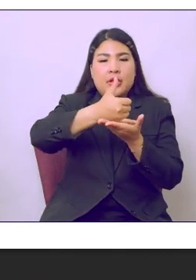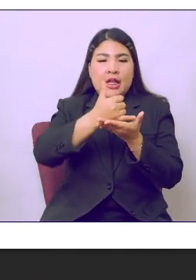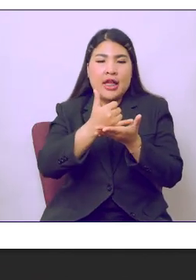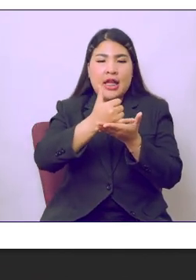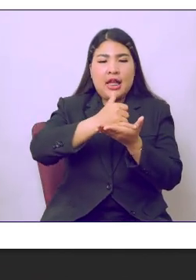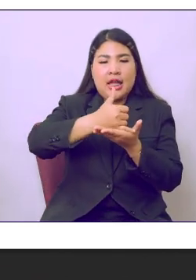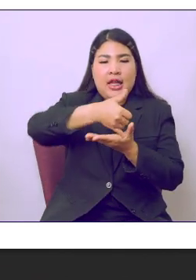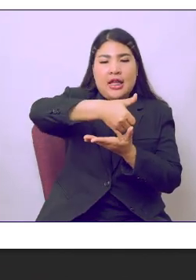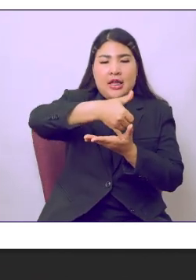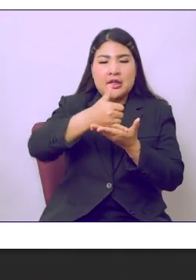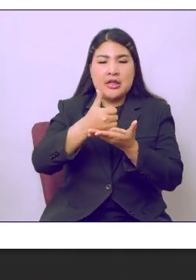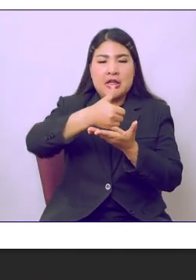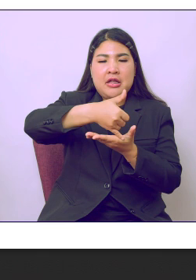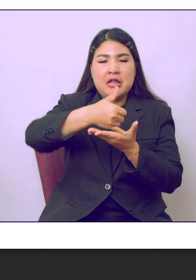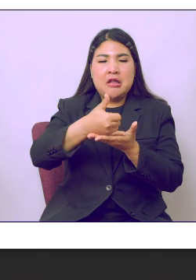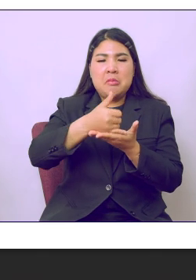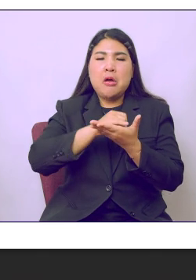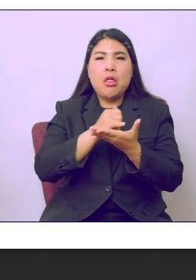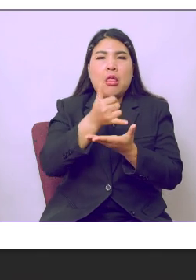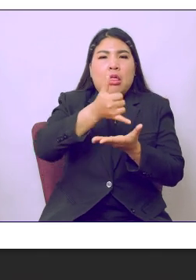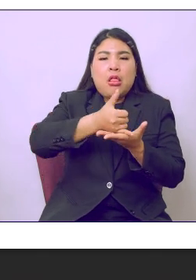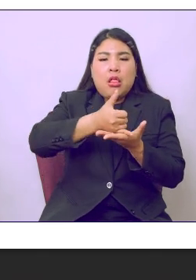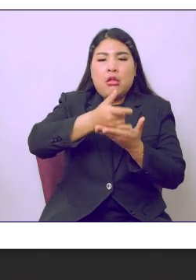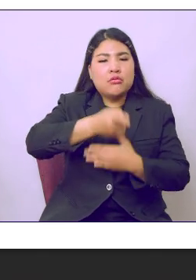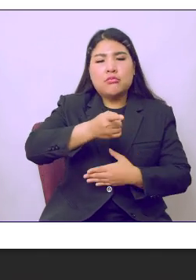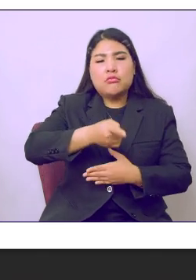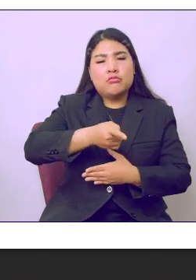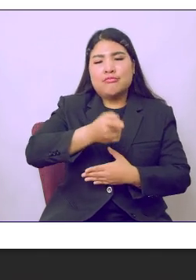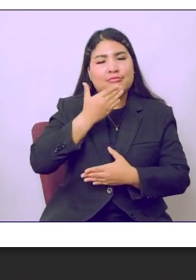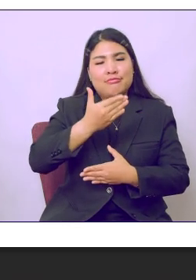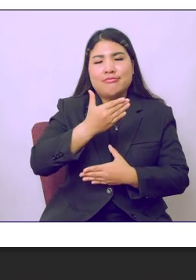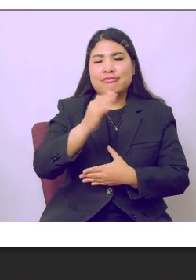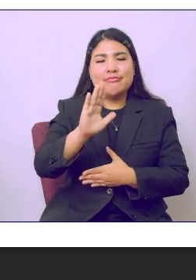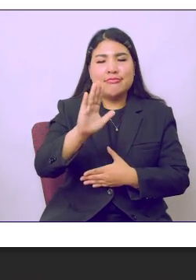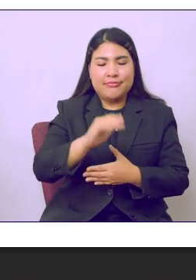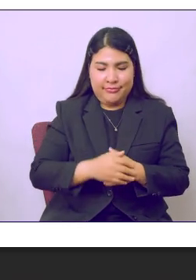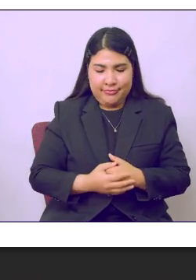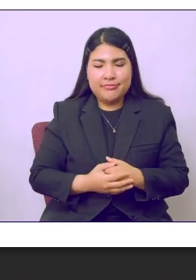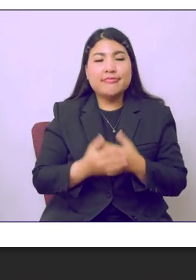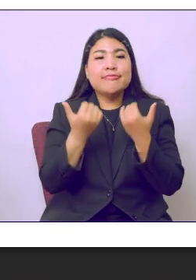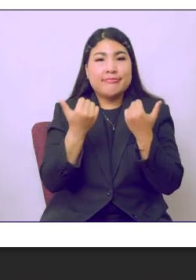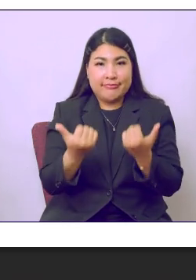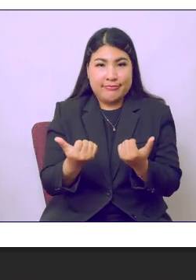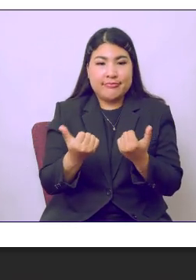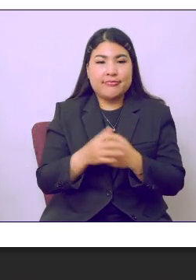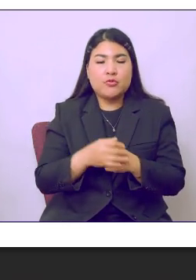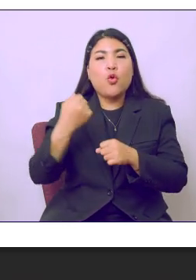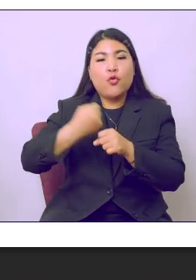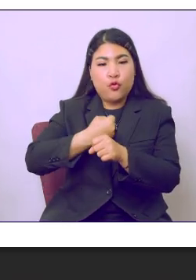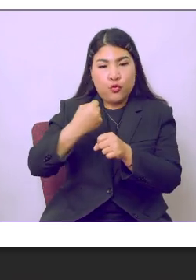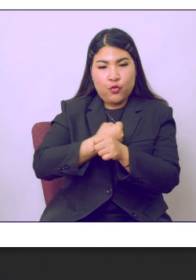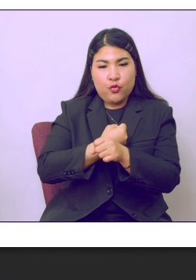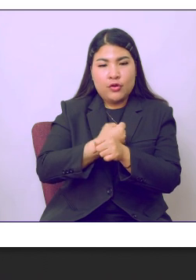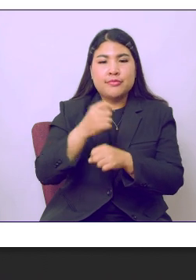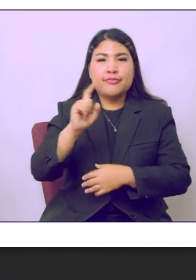ขยับไปข้างหน้าไปข้างหลังบ้างไม่งั้นน้องจะอยู่ใน Positionเดิมตลอดนะครับก็อันนี้นะครับฝึกนะ